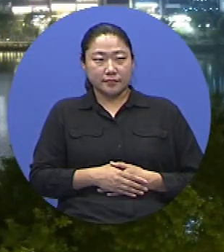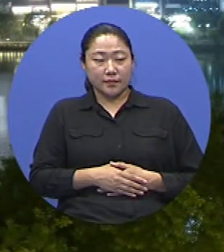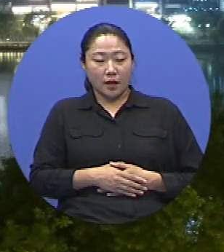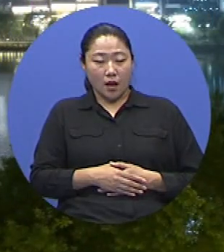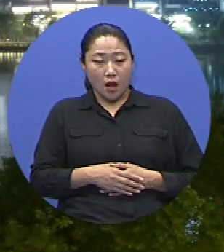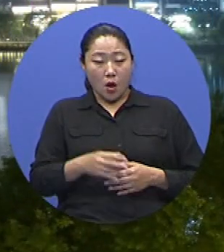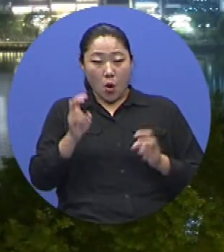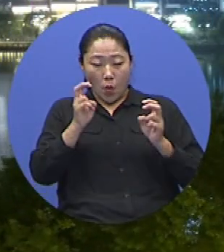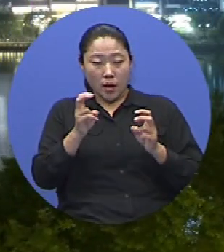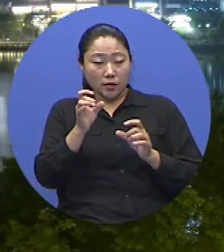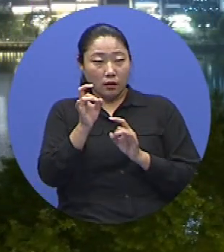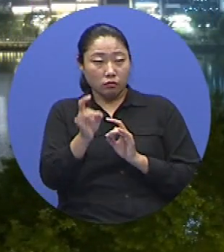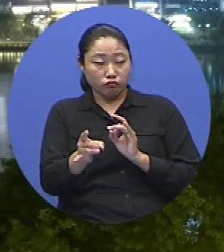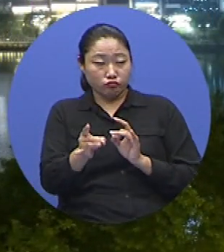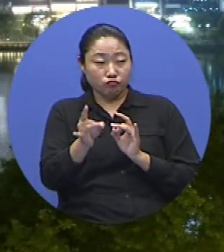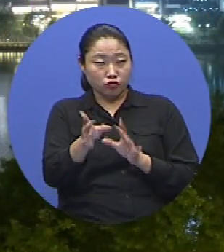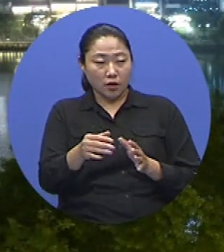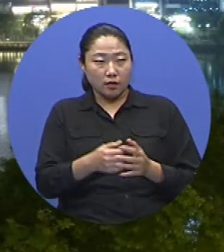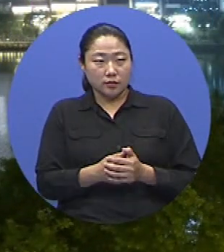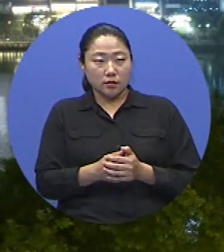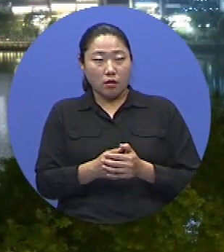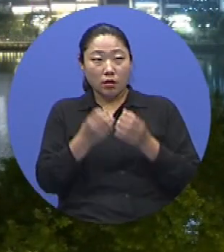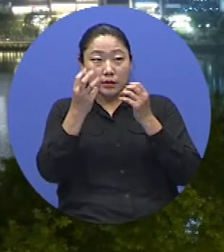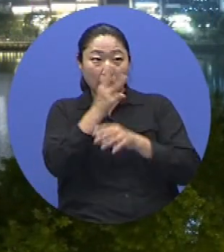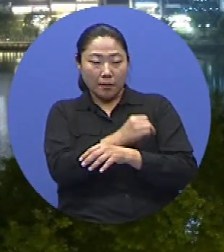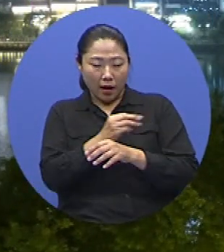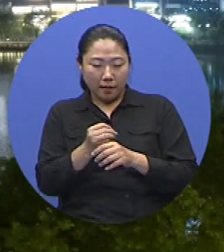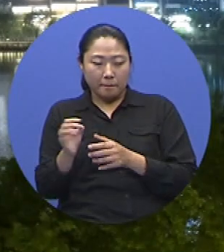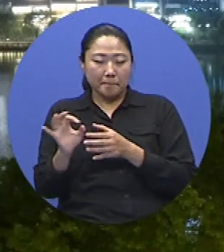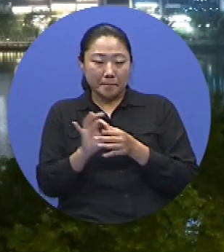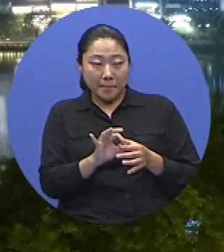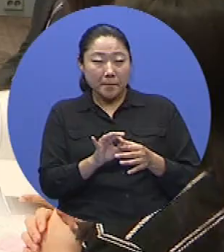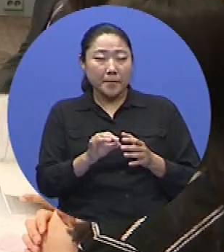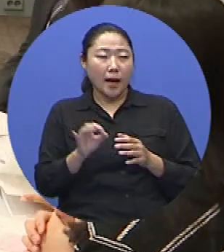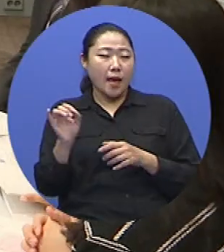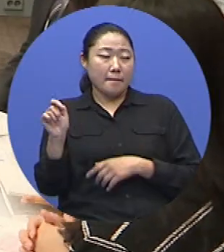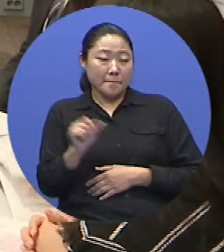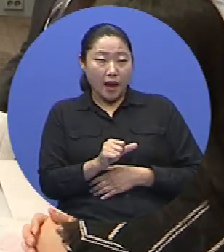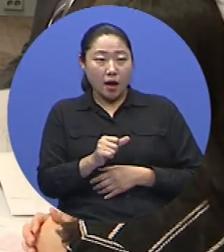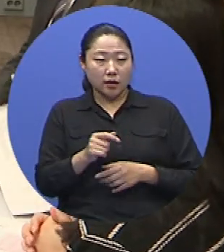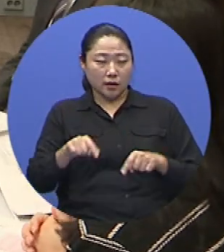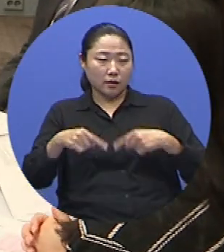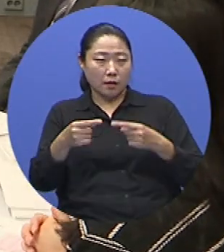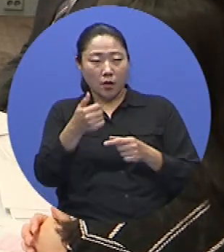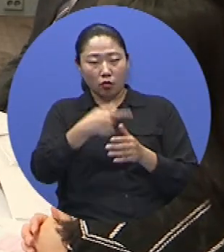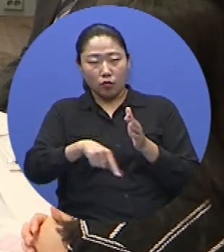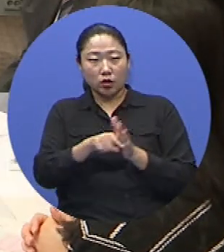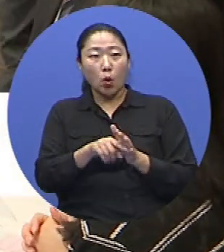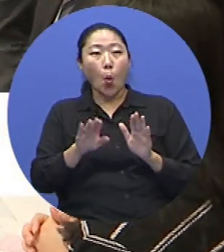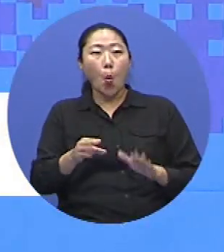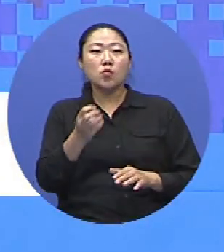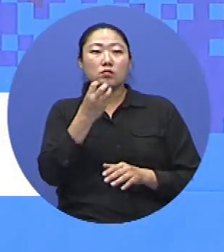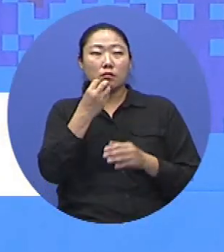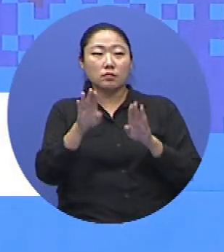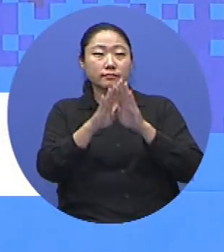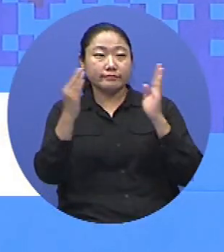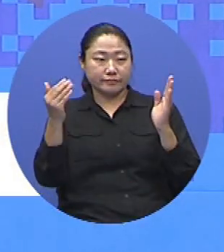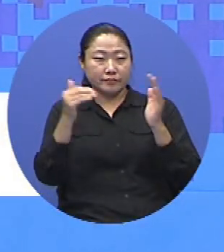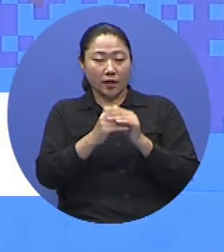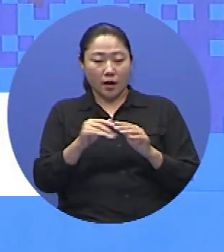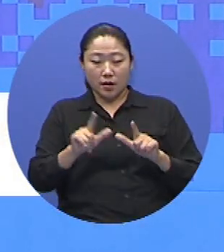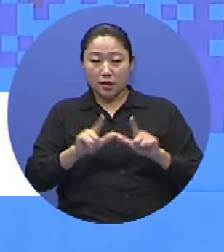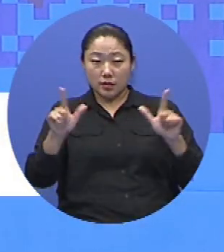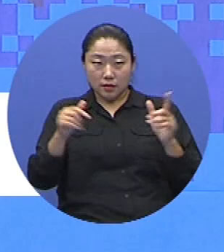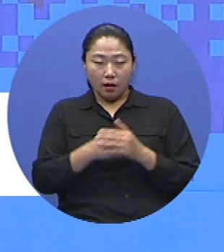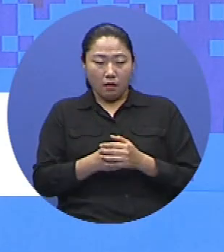기업 투자를 촉진해 새만금 사업을 신속하게 추진하기 위한 정책 포럼이 오늘 서울에서 열렸습니다. 이